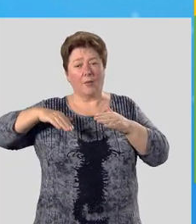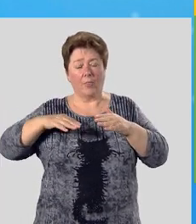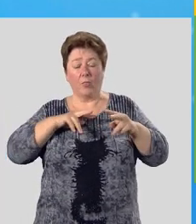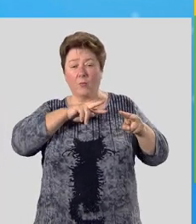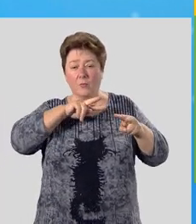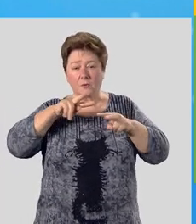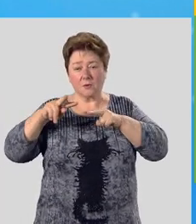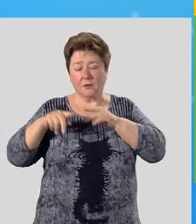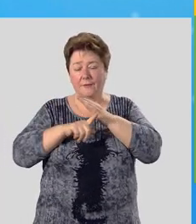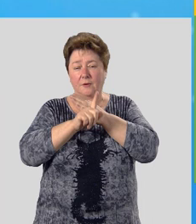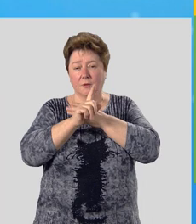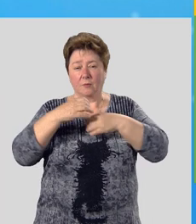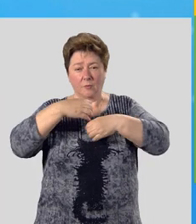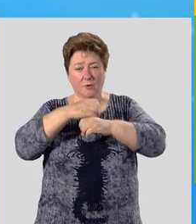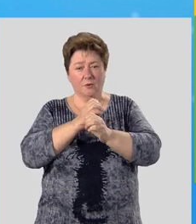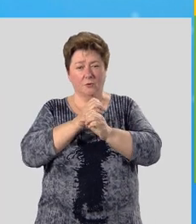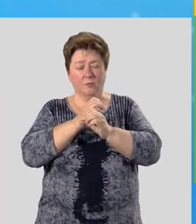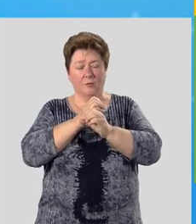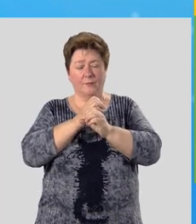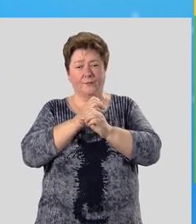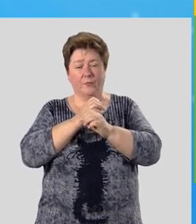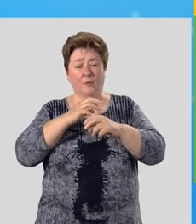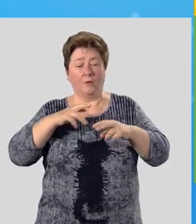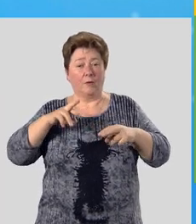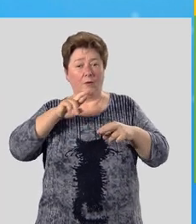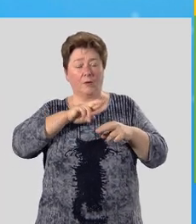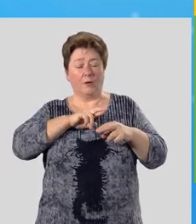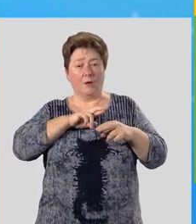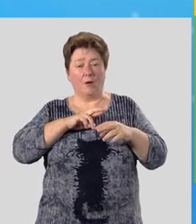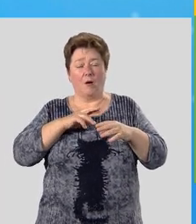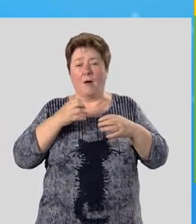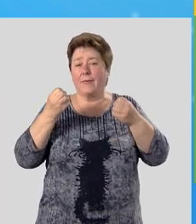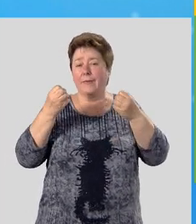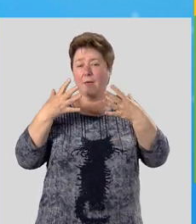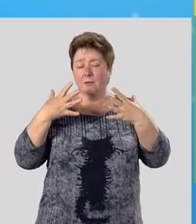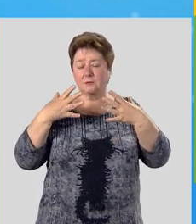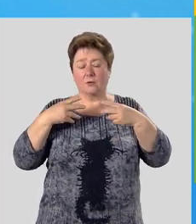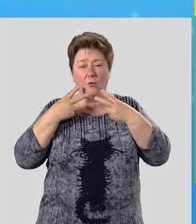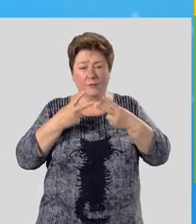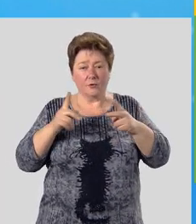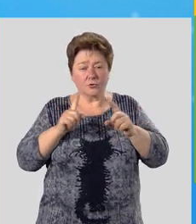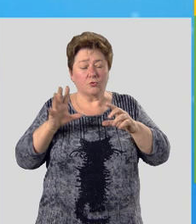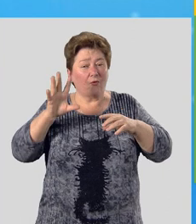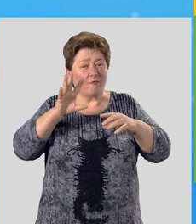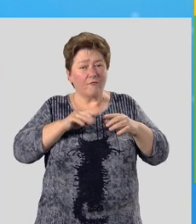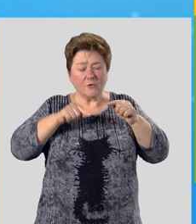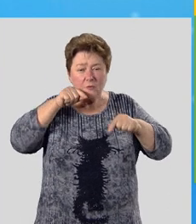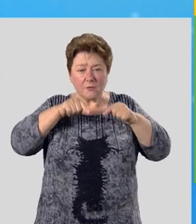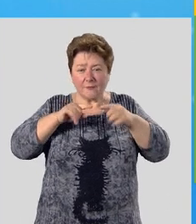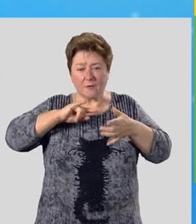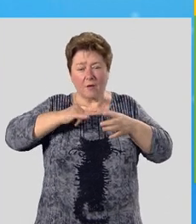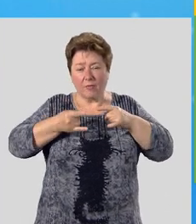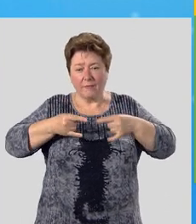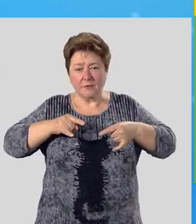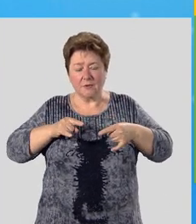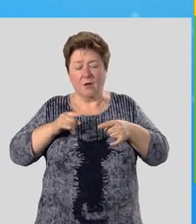стал разглядывать его под микроскопом, я ясно увидел, что весь он пронизан